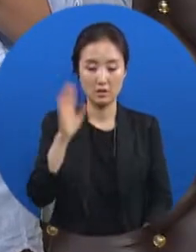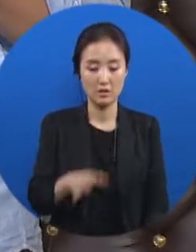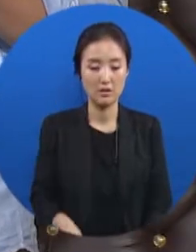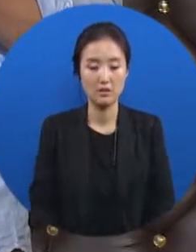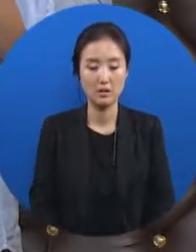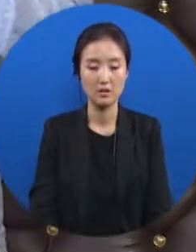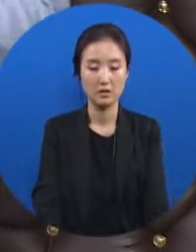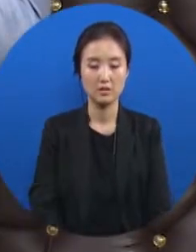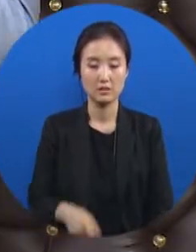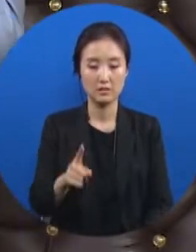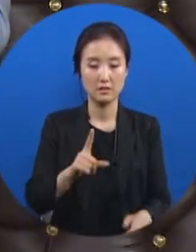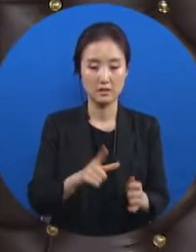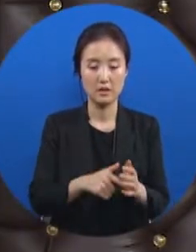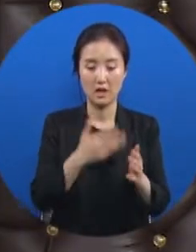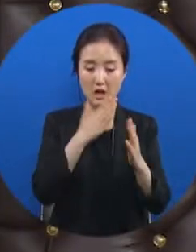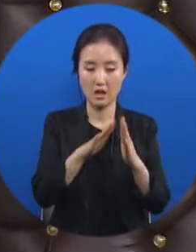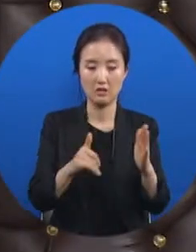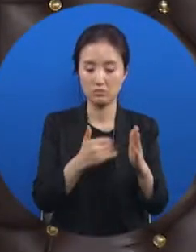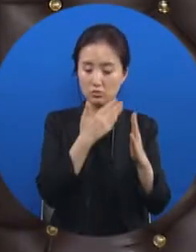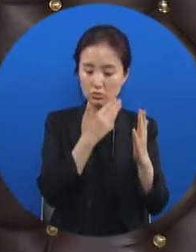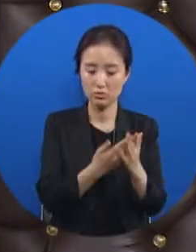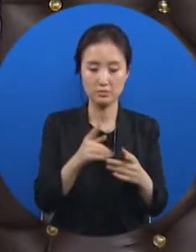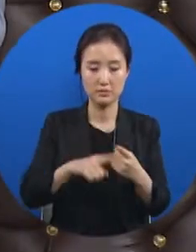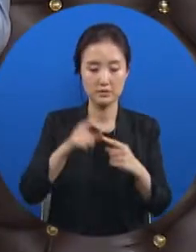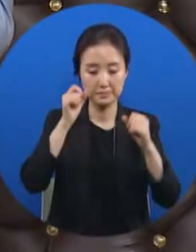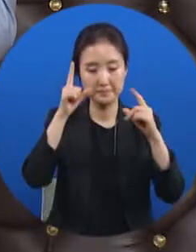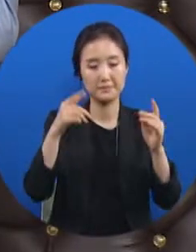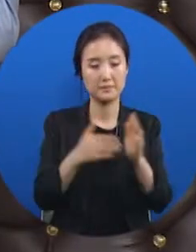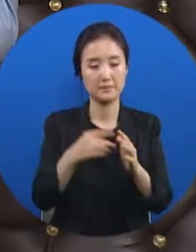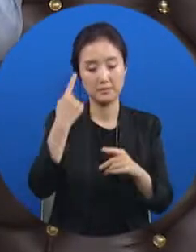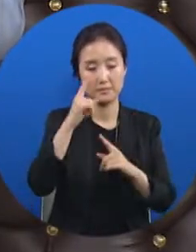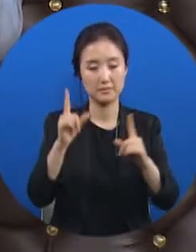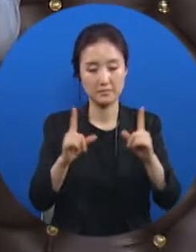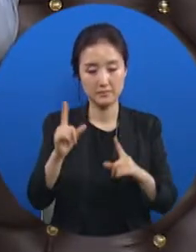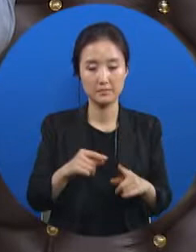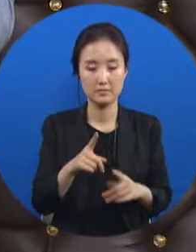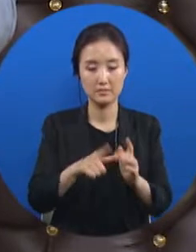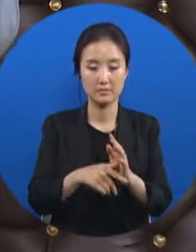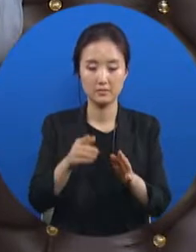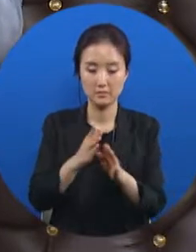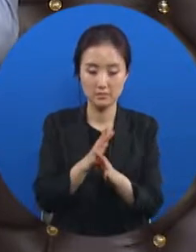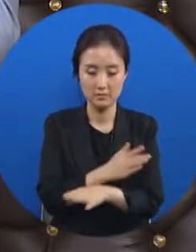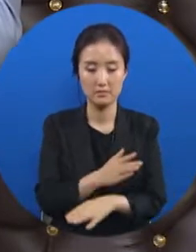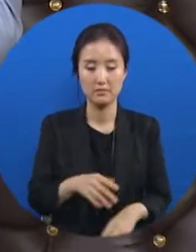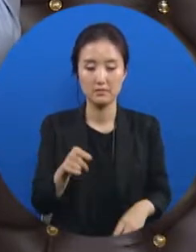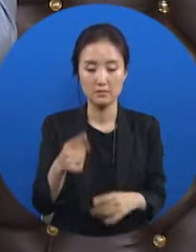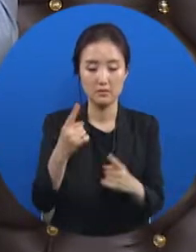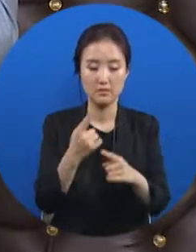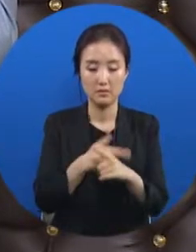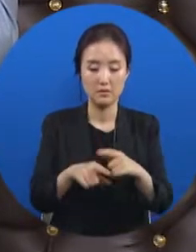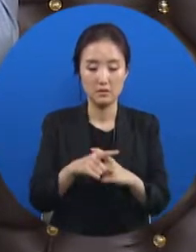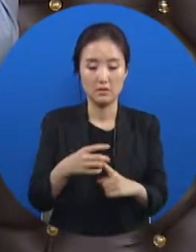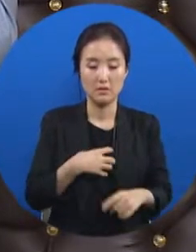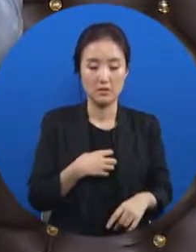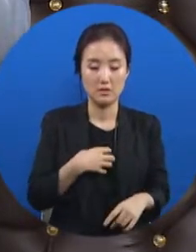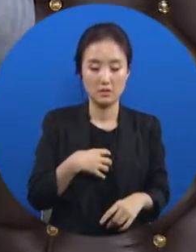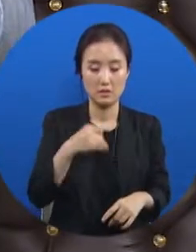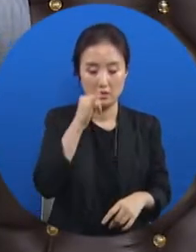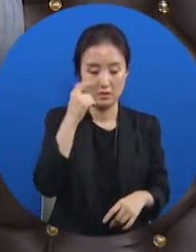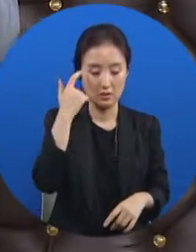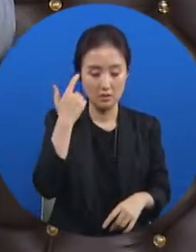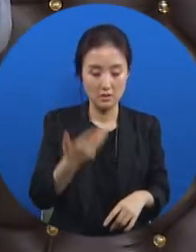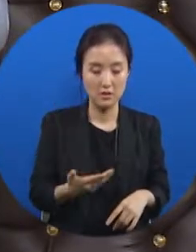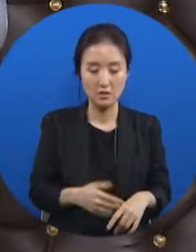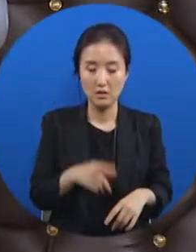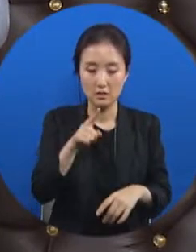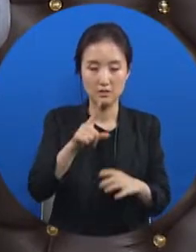그때 이후로 가족의 소중함을 알고 아 그때 이후로 저한테 이보다 더 위기가 있을까? 이보다